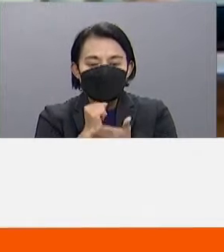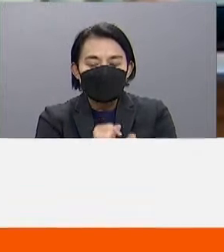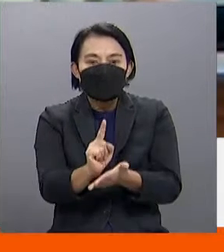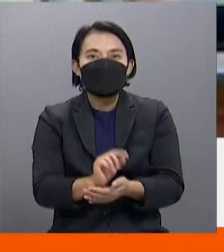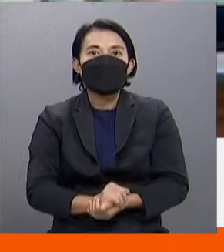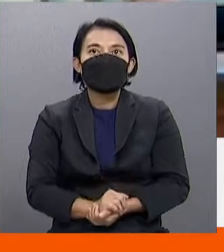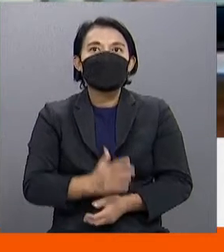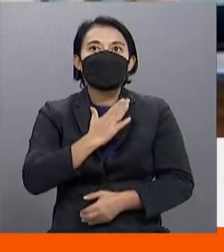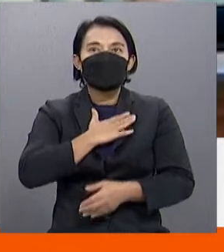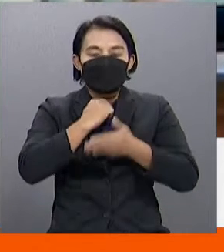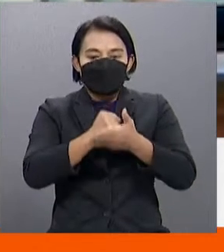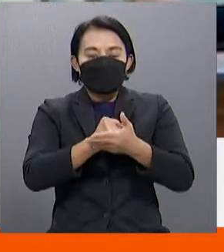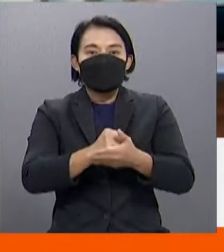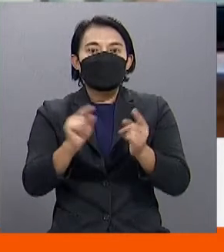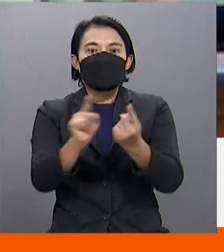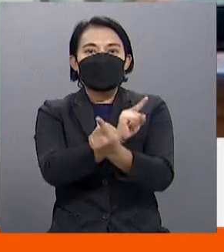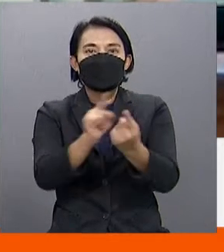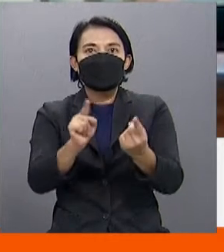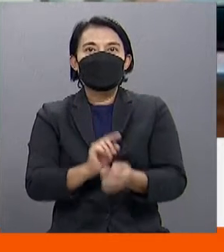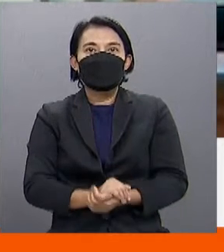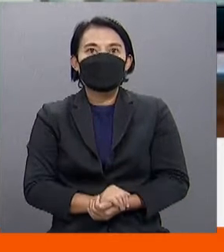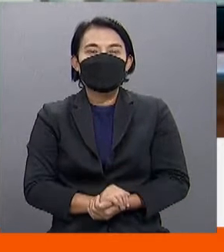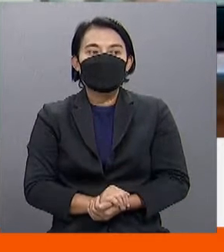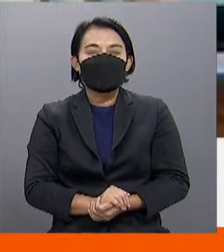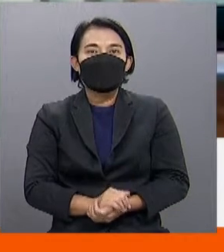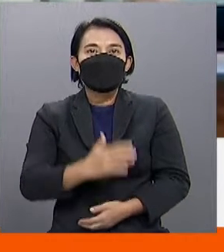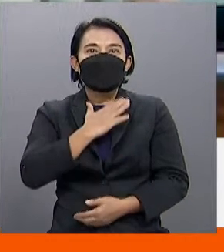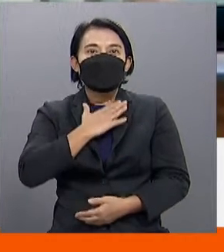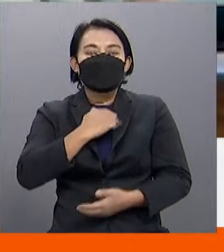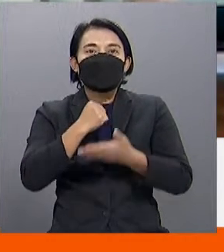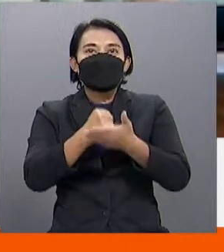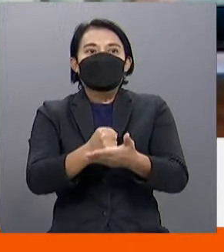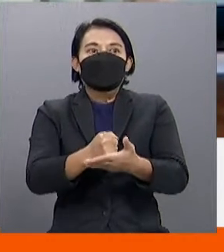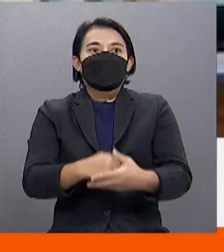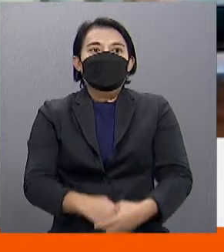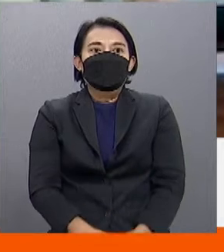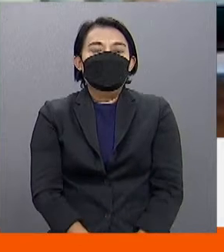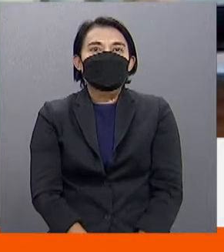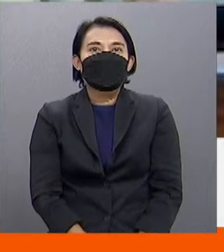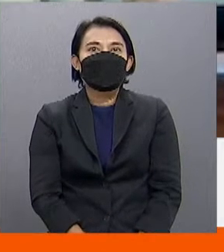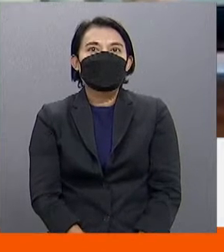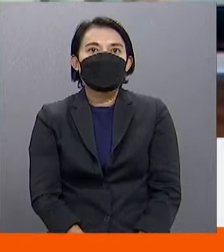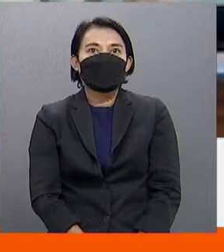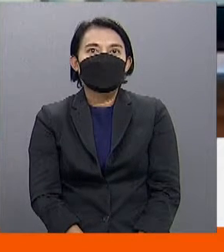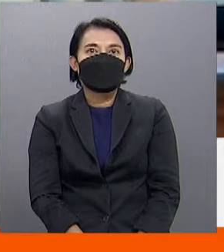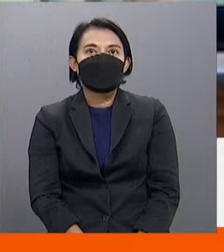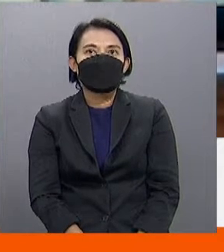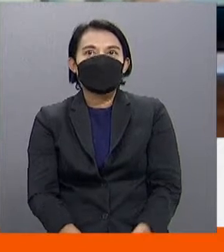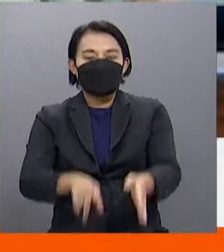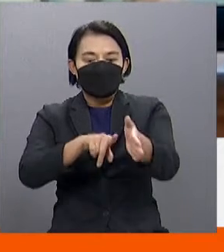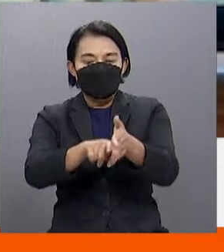เนาะถ้าเราไม่รู้ขึ้นมาช่วยกันเนี่ยงานการแพร่ระบาดในมันไม่ใช่ของใครคนใดคนหนึ่ง